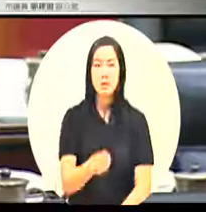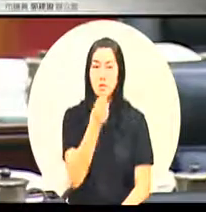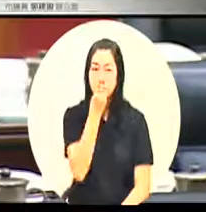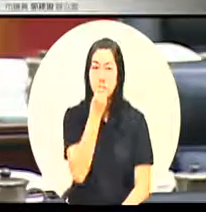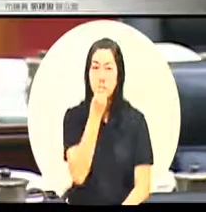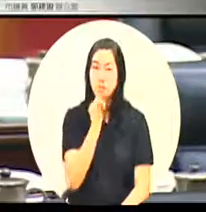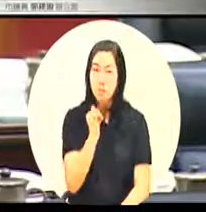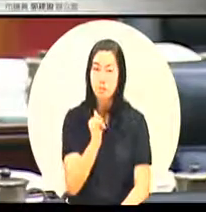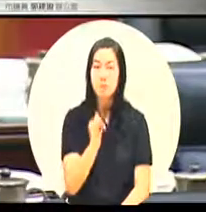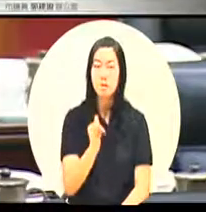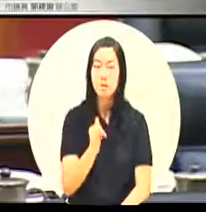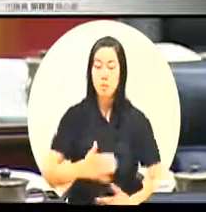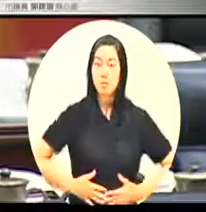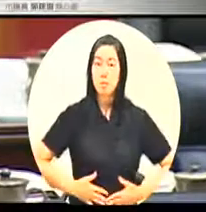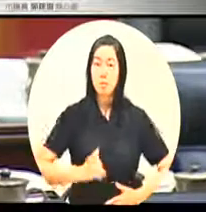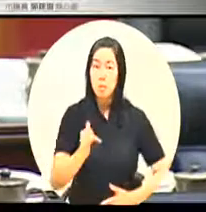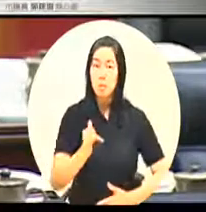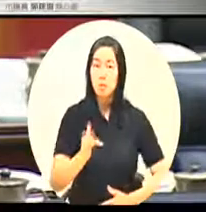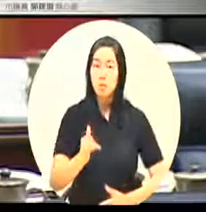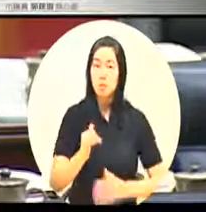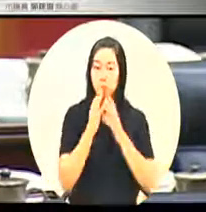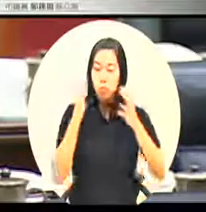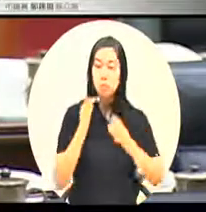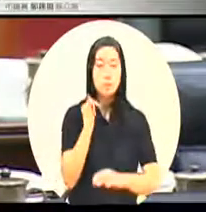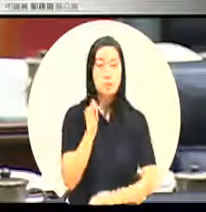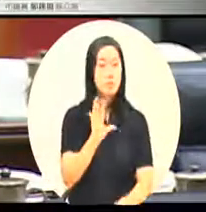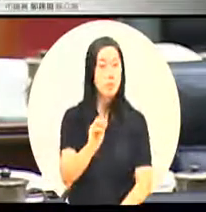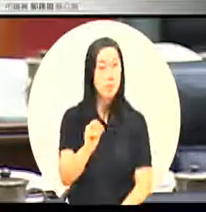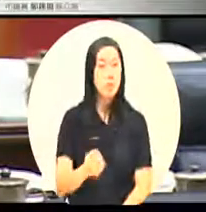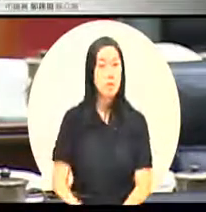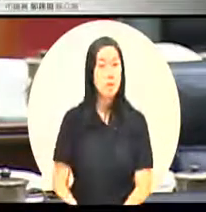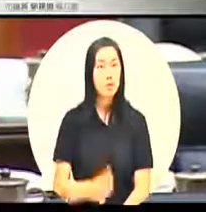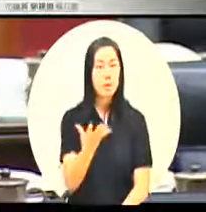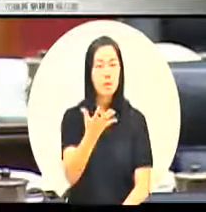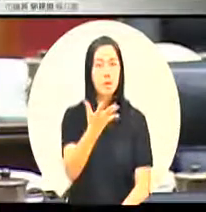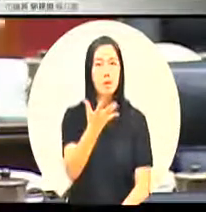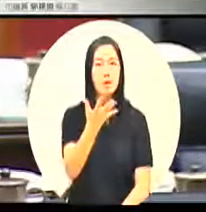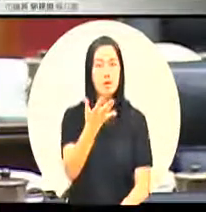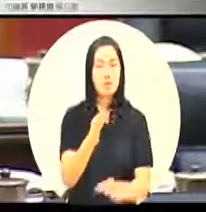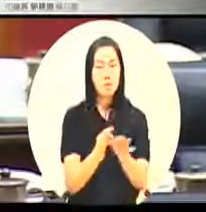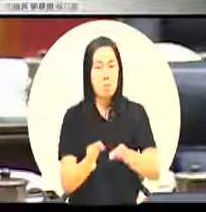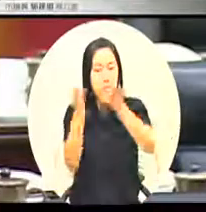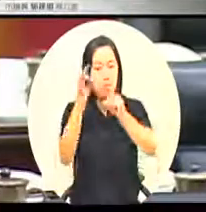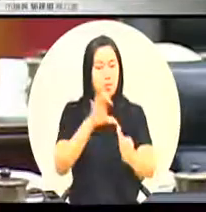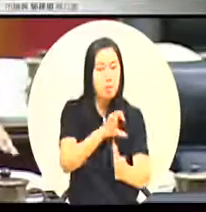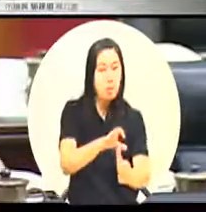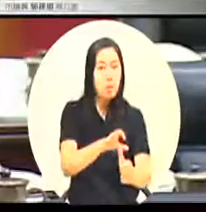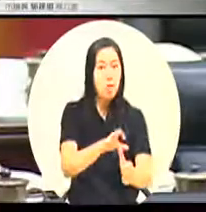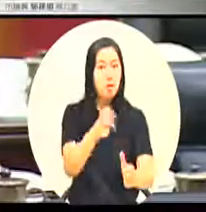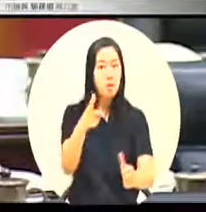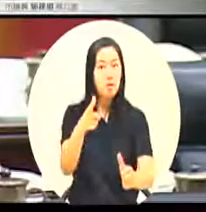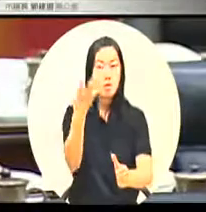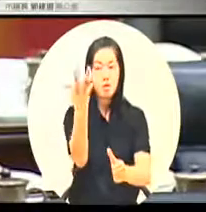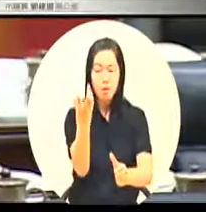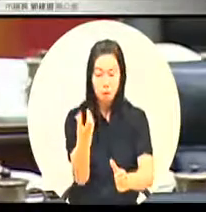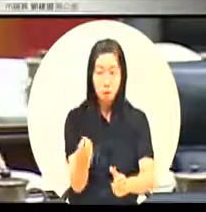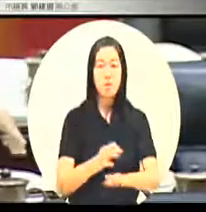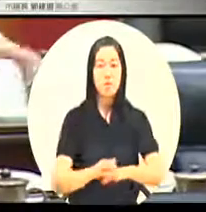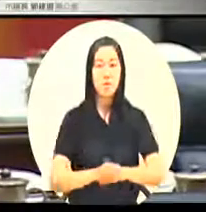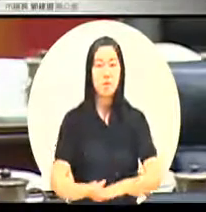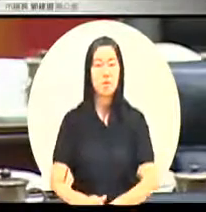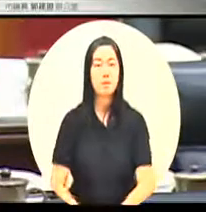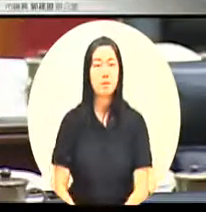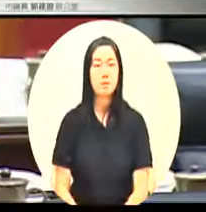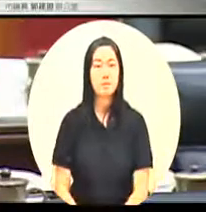得饱吗？有够营养吗？会因为咱无爱好起，还是起了无够，量会减少的。好、